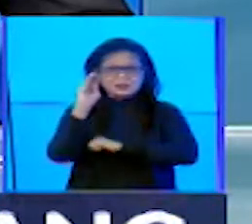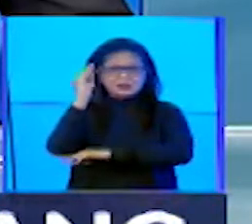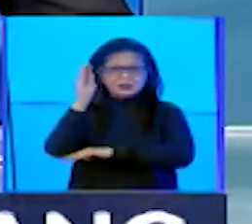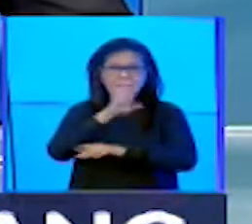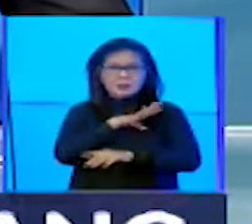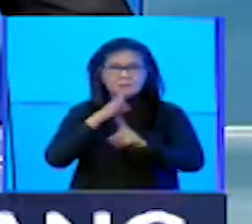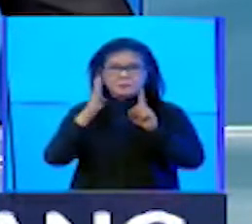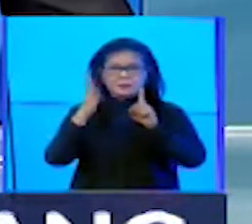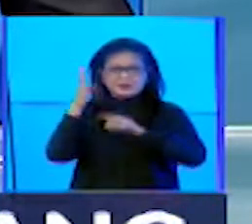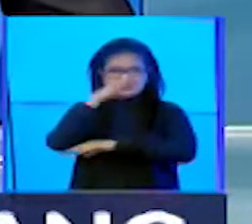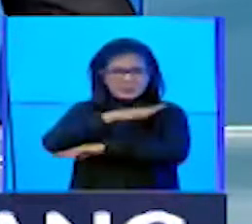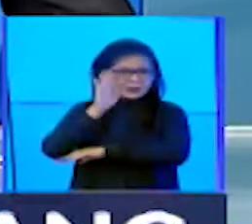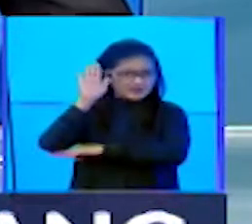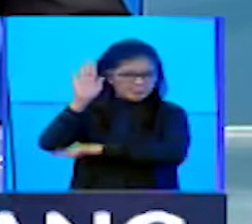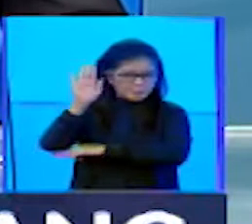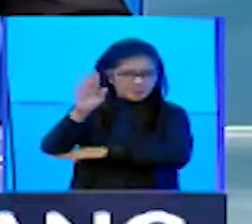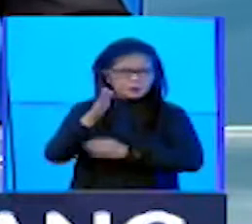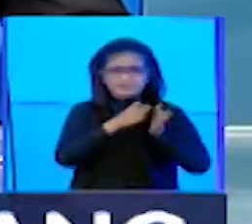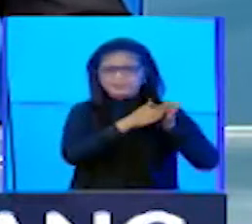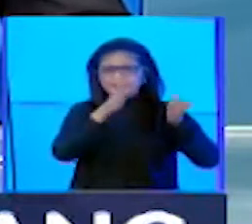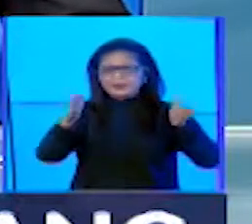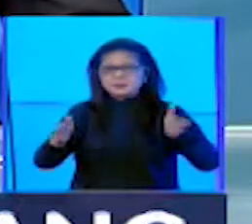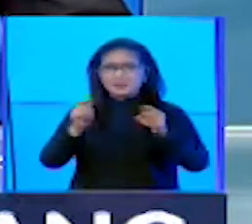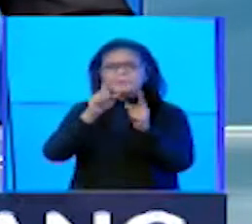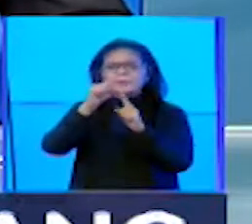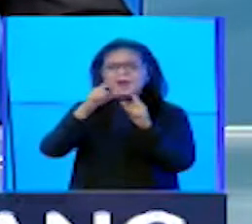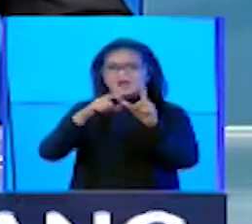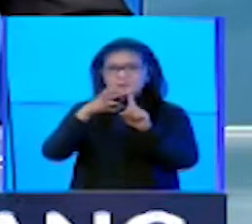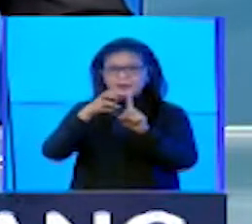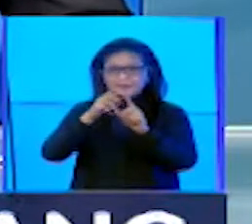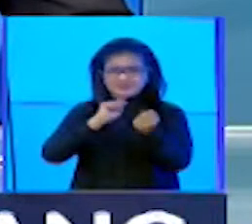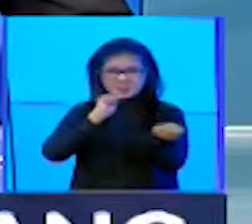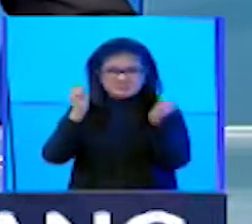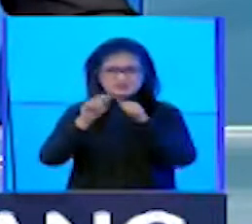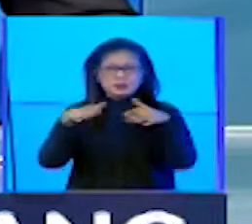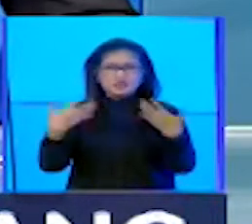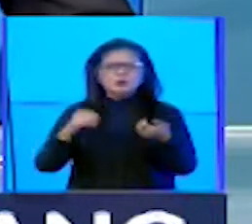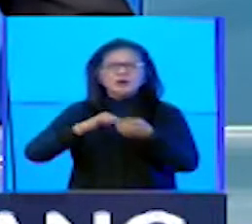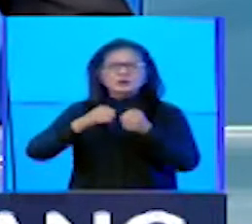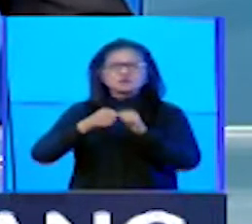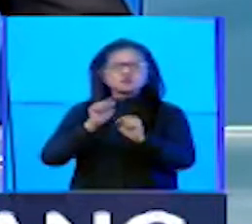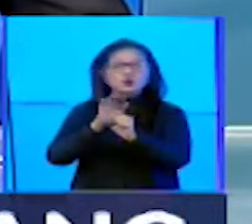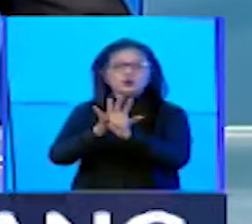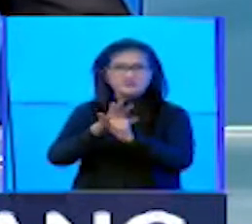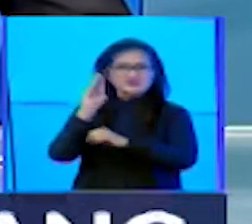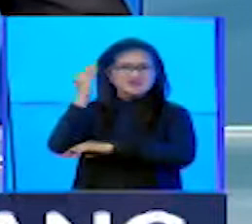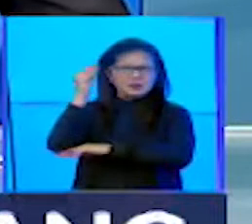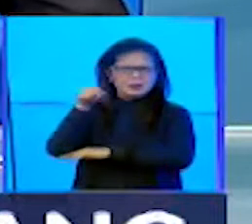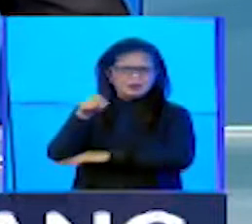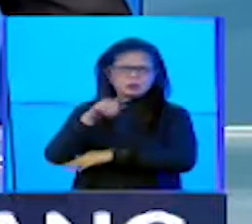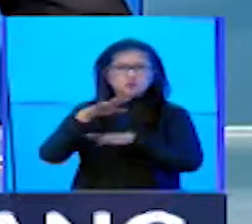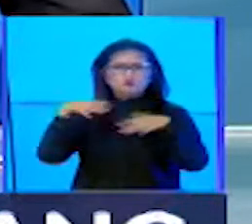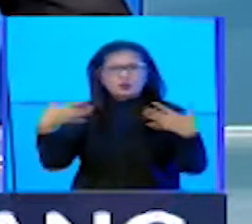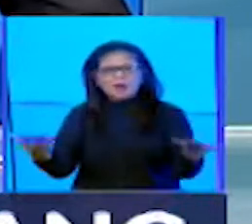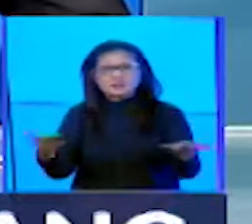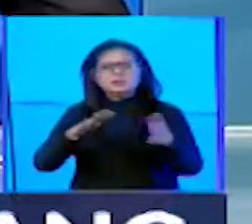atau psbb transisi di Jakarta selama 14 Hari kepanjangan psbb transisi melihat kasus copied nitin di